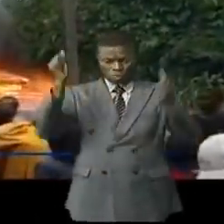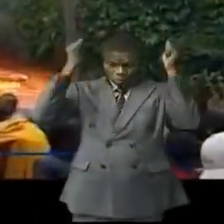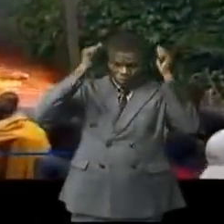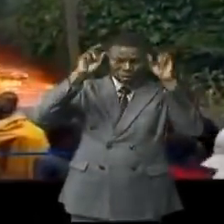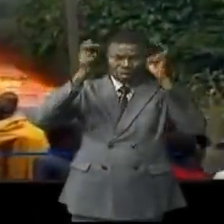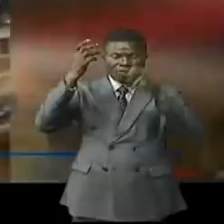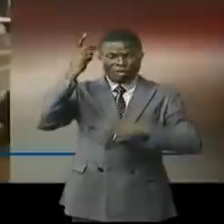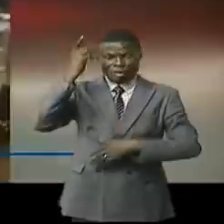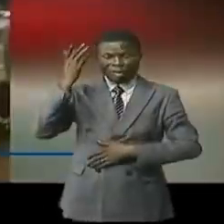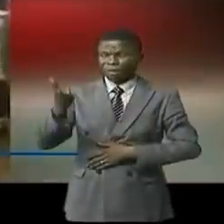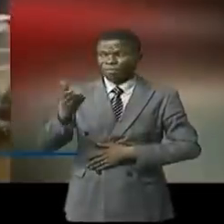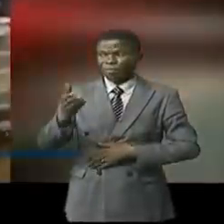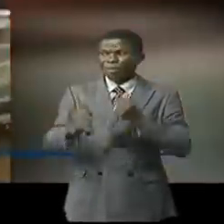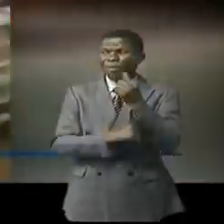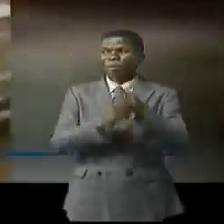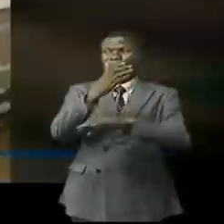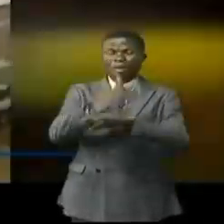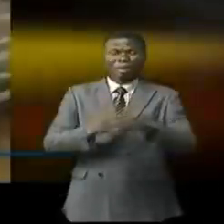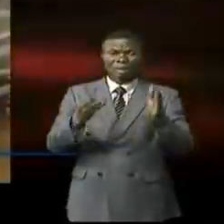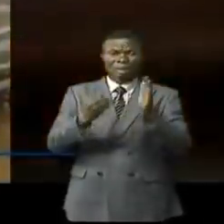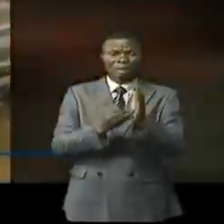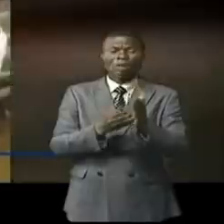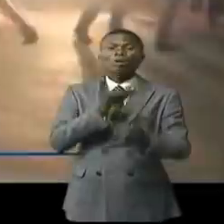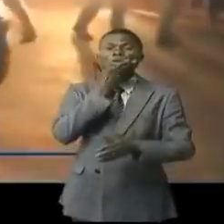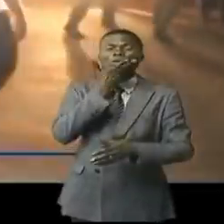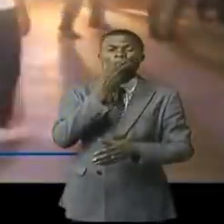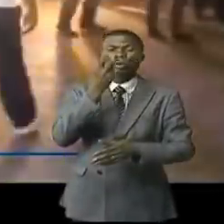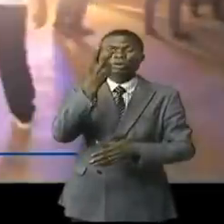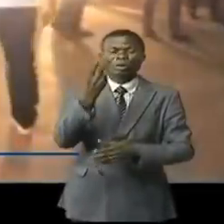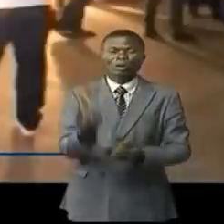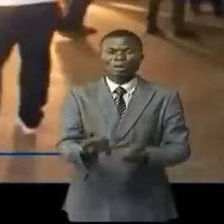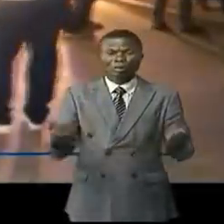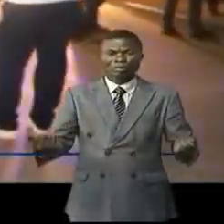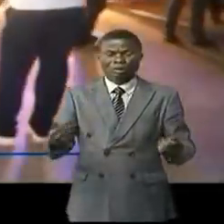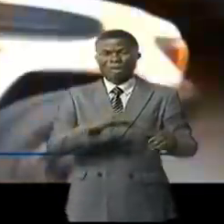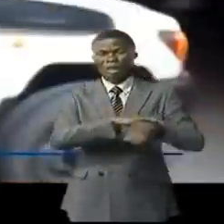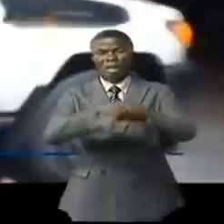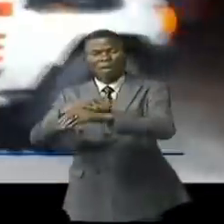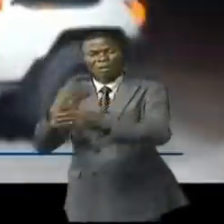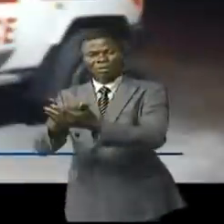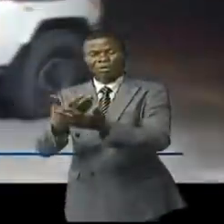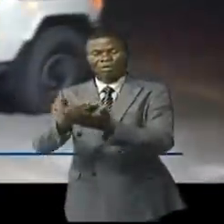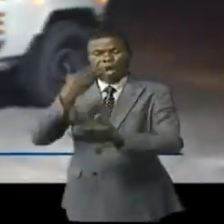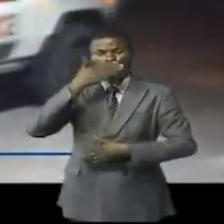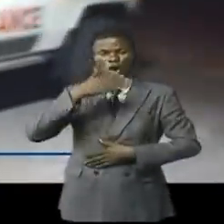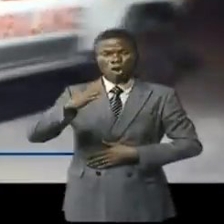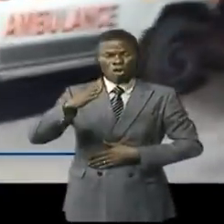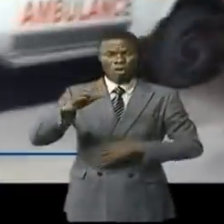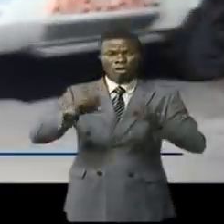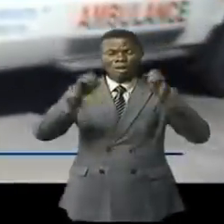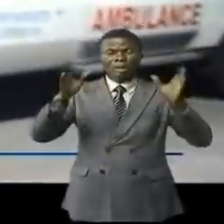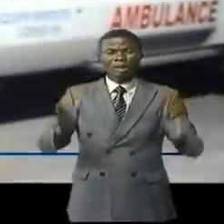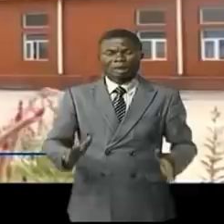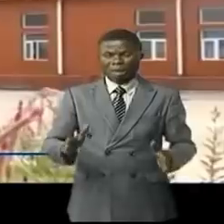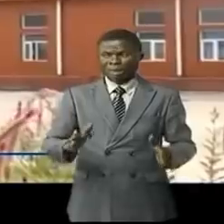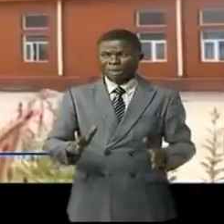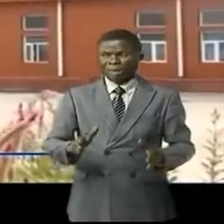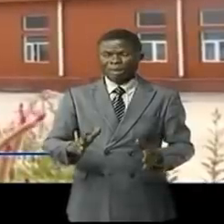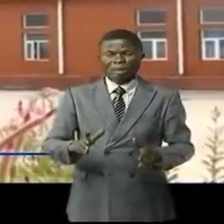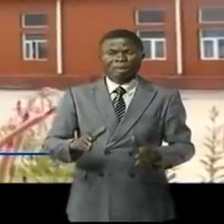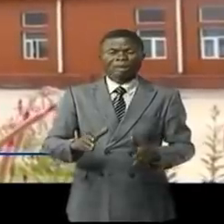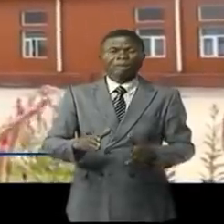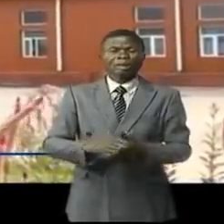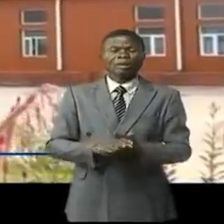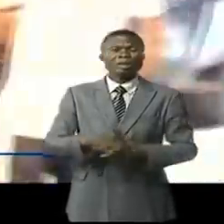Kinshasa. Ces blessés, dont 7 adultes et 2 enfants, ont été rapidement acheminés à l'hôpital du Cinquantenaire, affirme